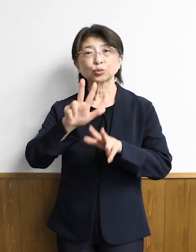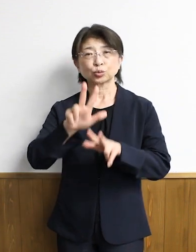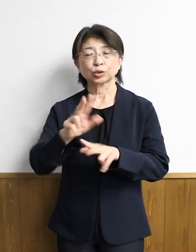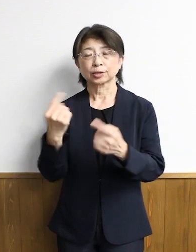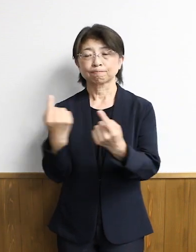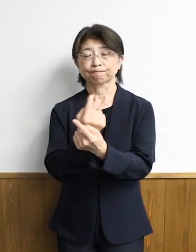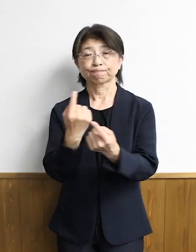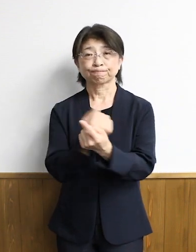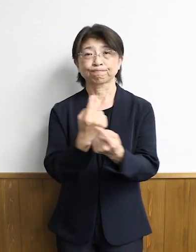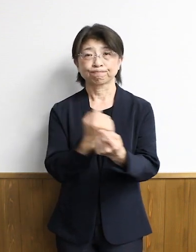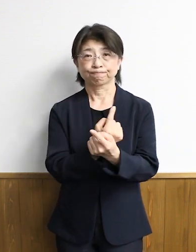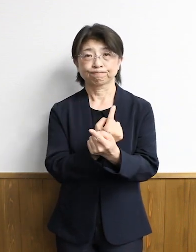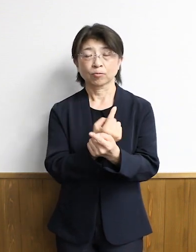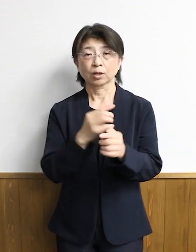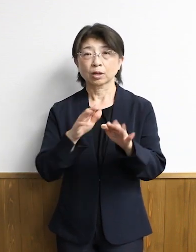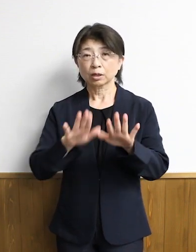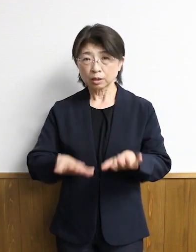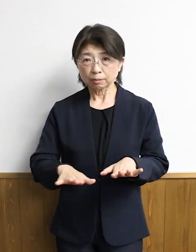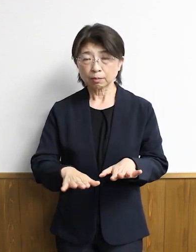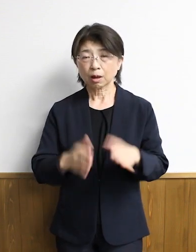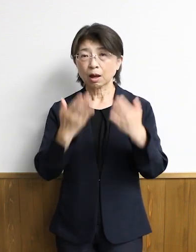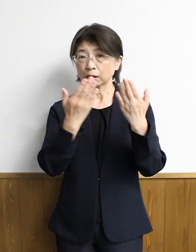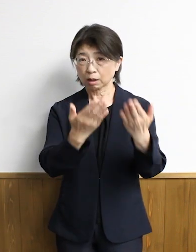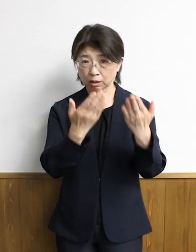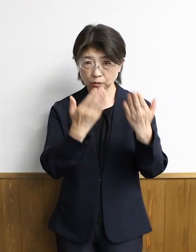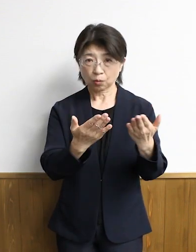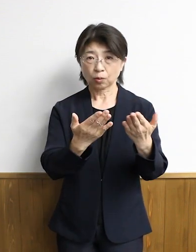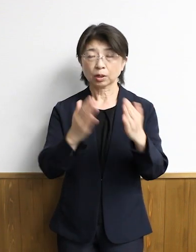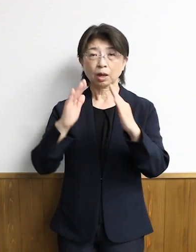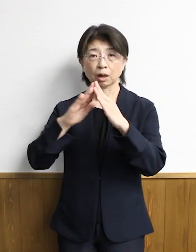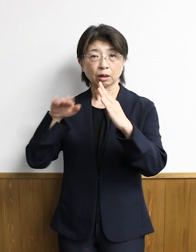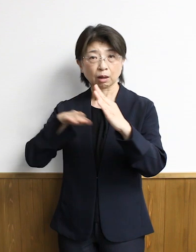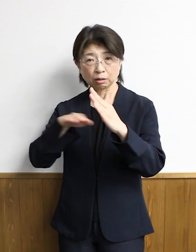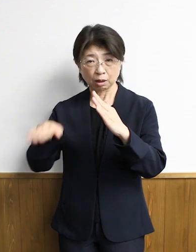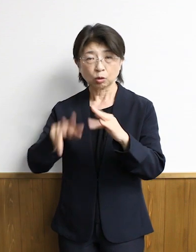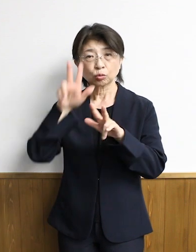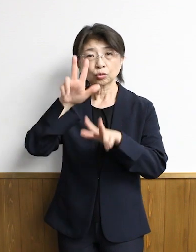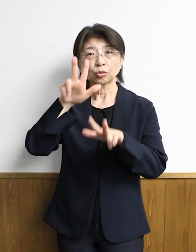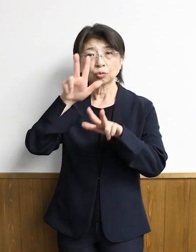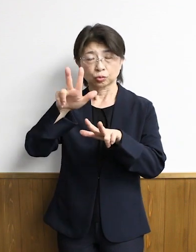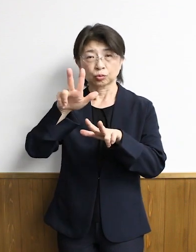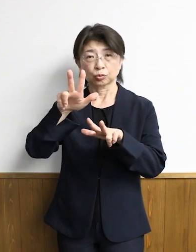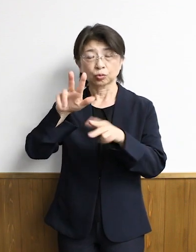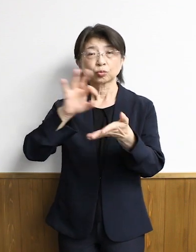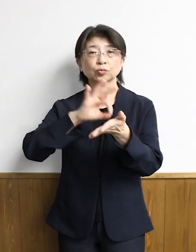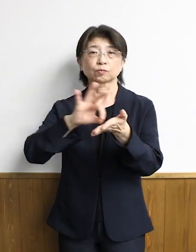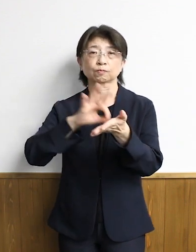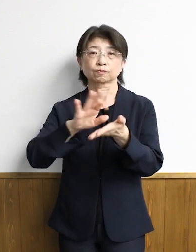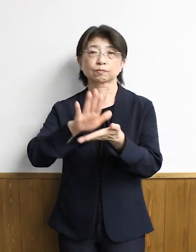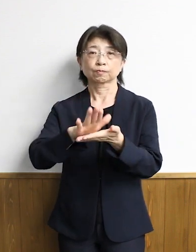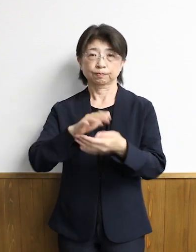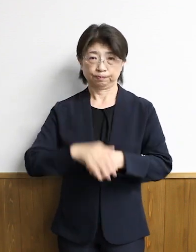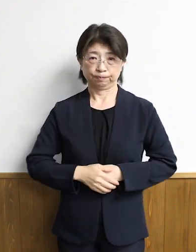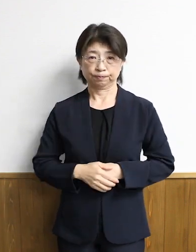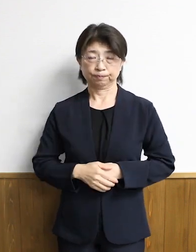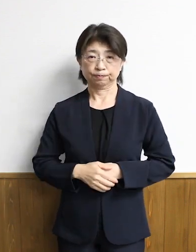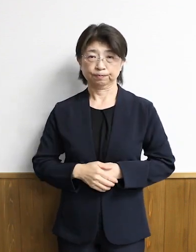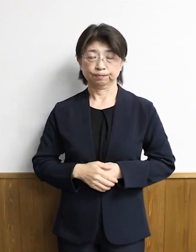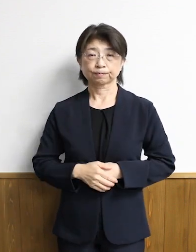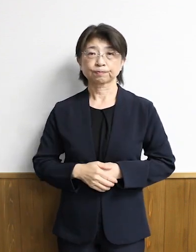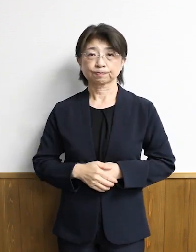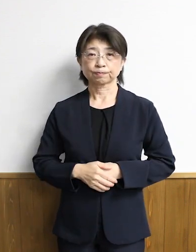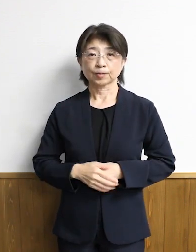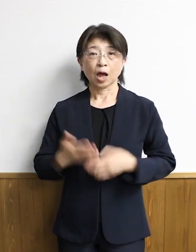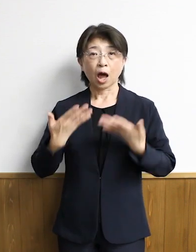現在各学校や家庭での活用が進められています利子と中将の安心